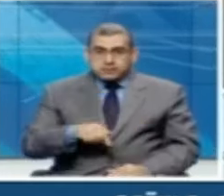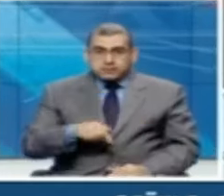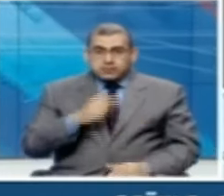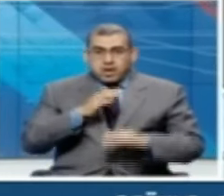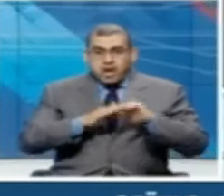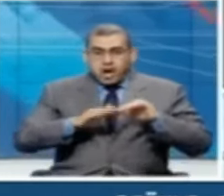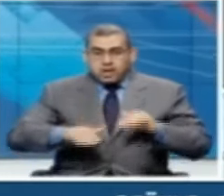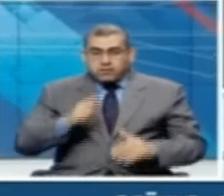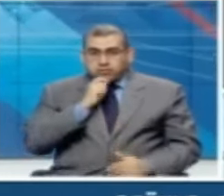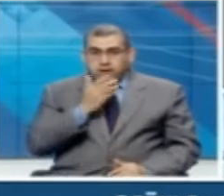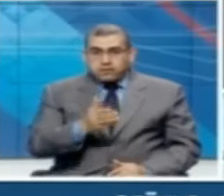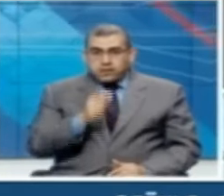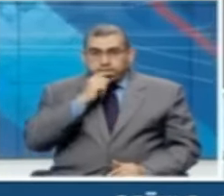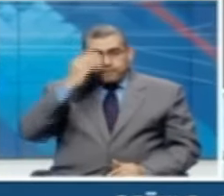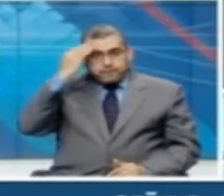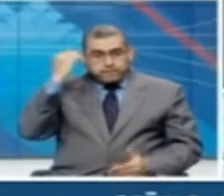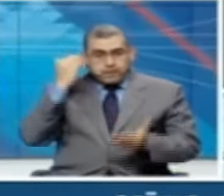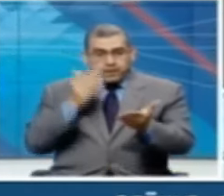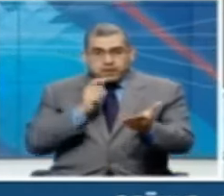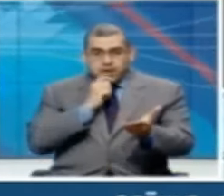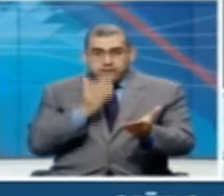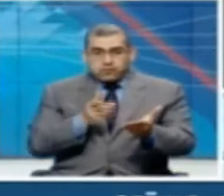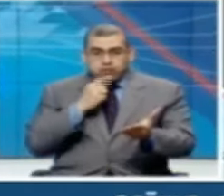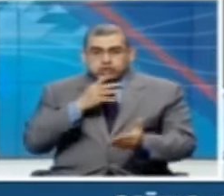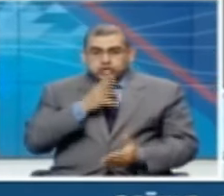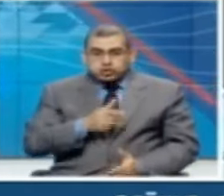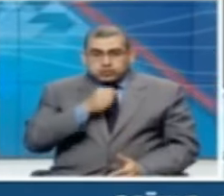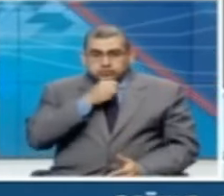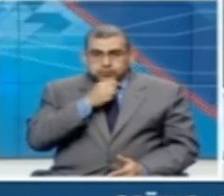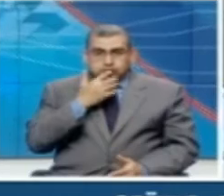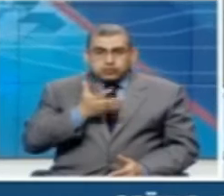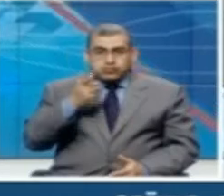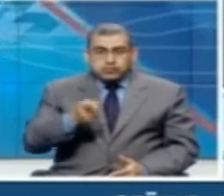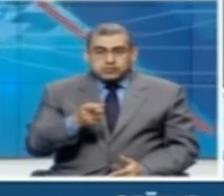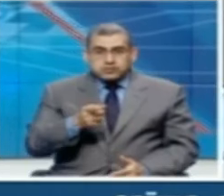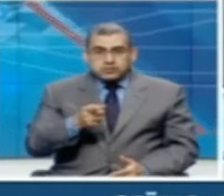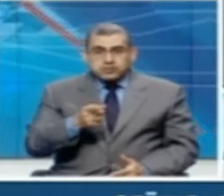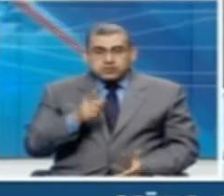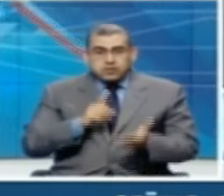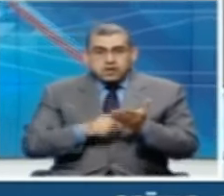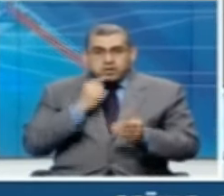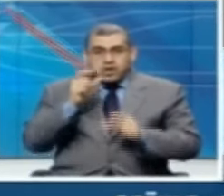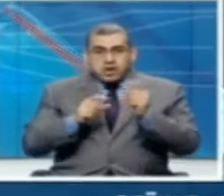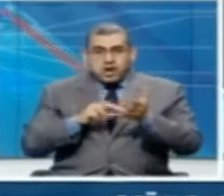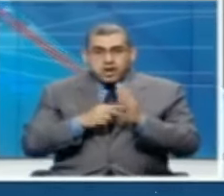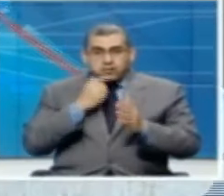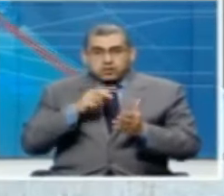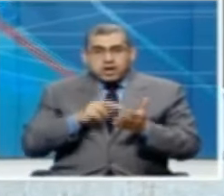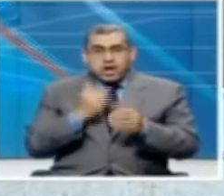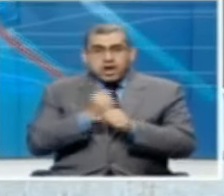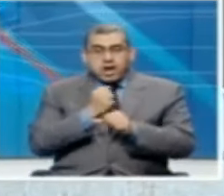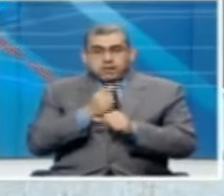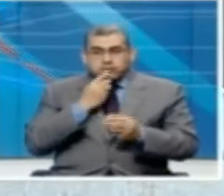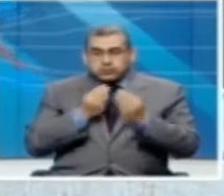الجوعى والنساء الثكالى والشيوخ والمرضى والمعوزين دون الخوف من